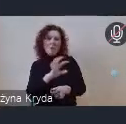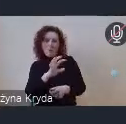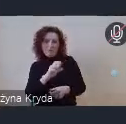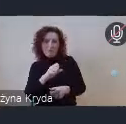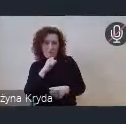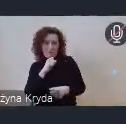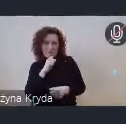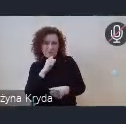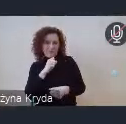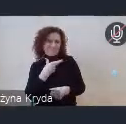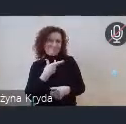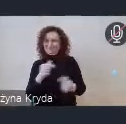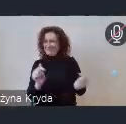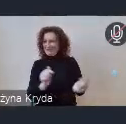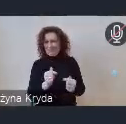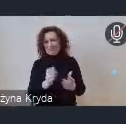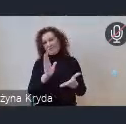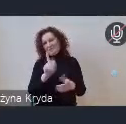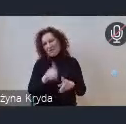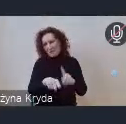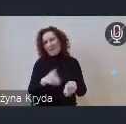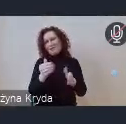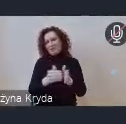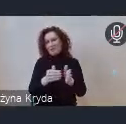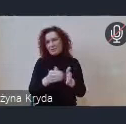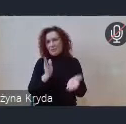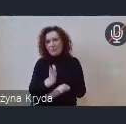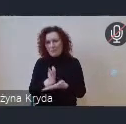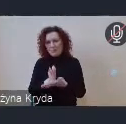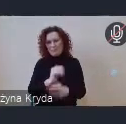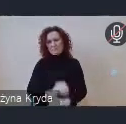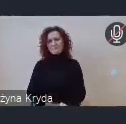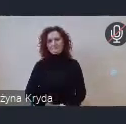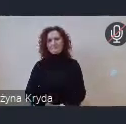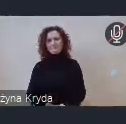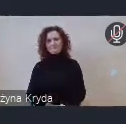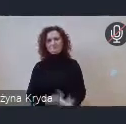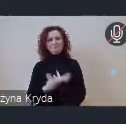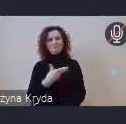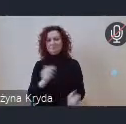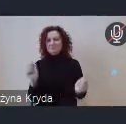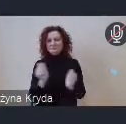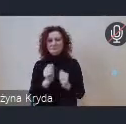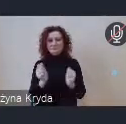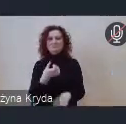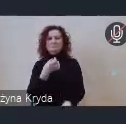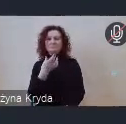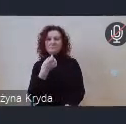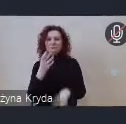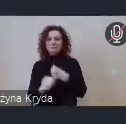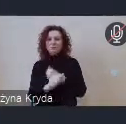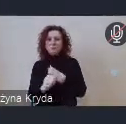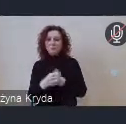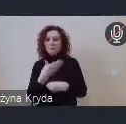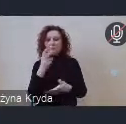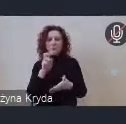w naszym kraju na szczęście zatem nie ma się co obawiać skargi na brak dostępności dobrze że